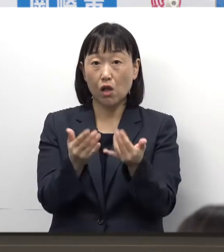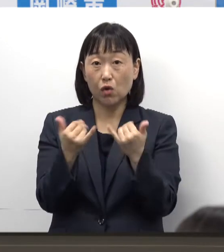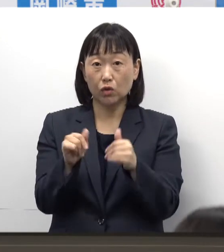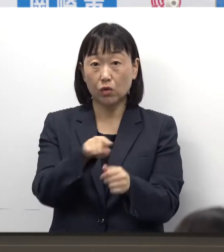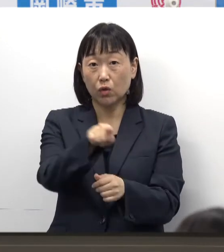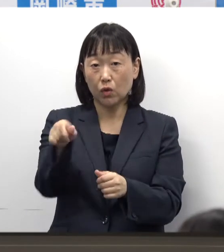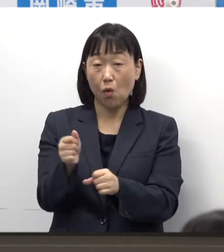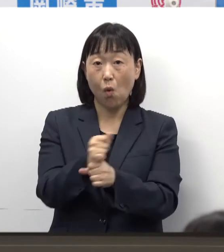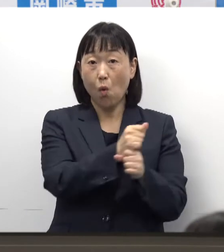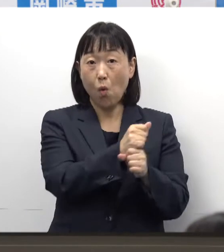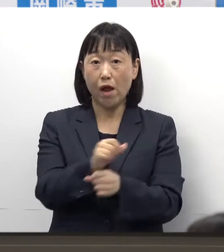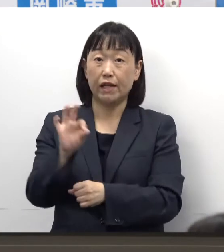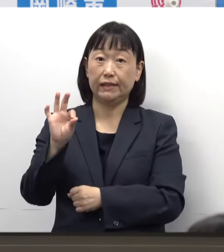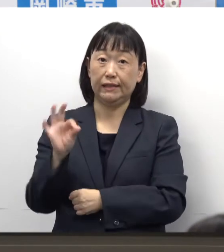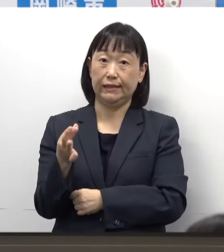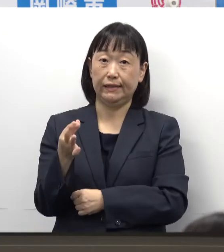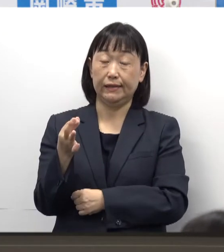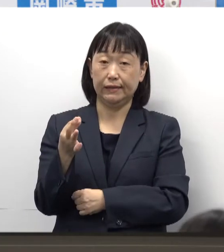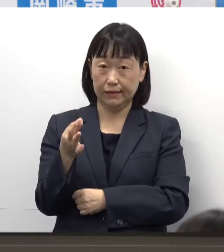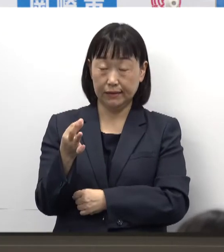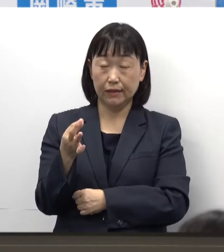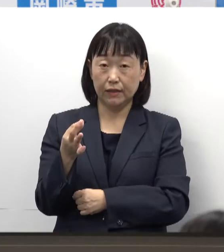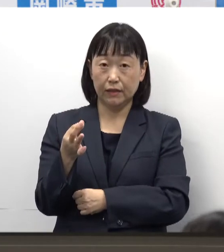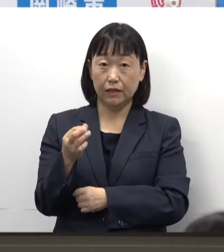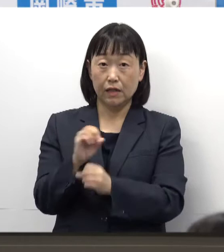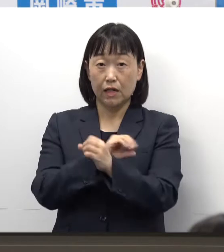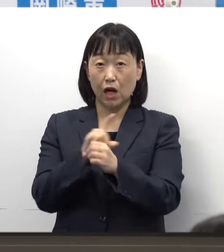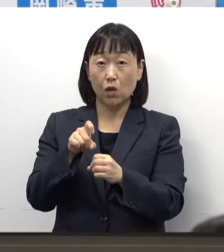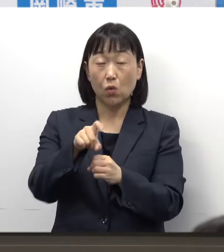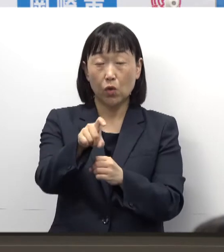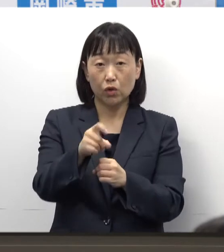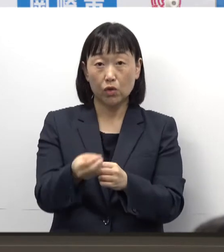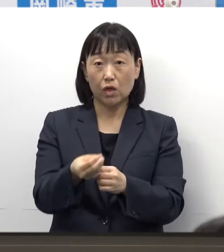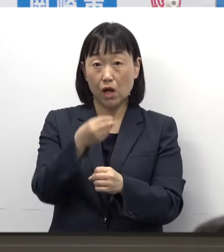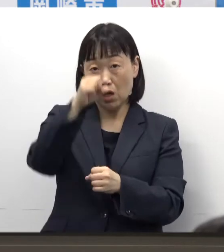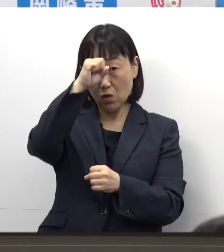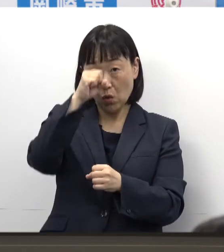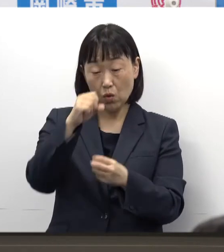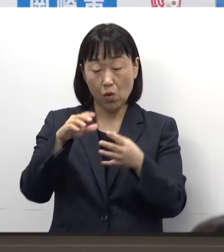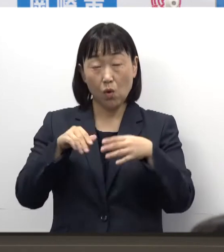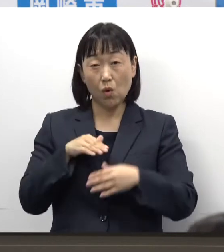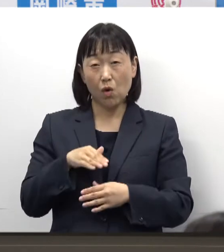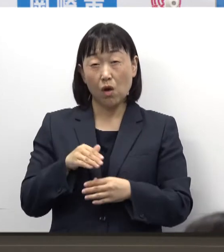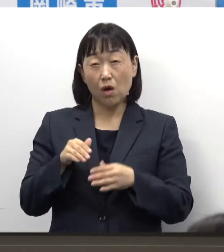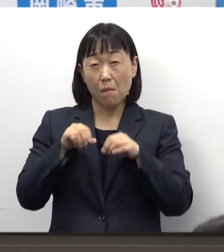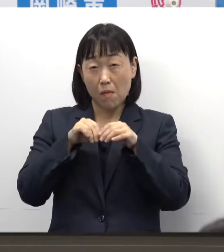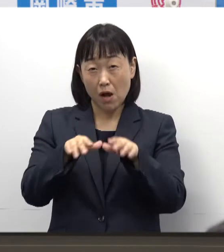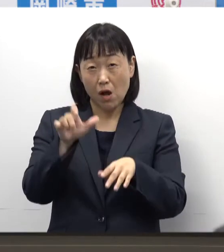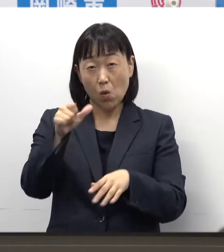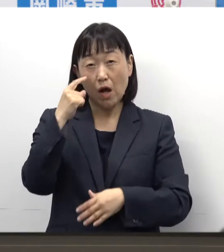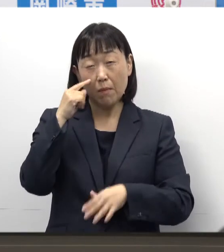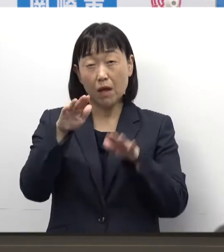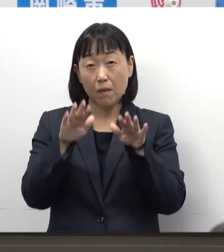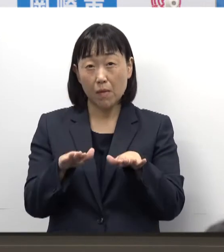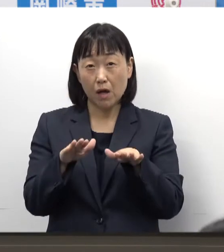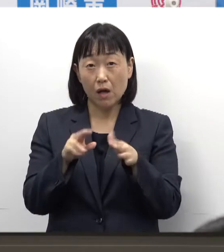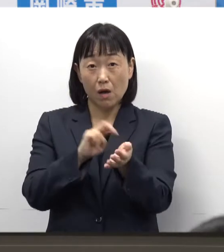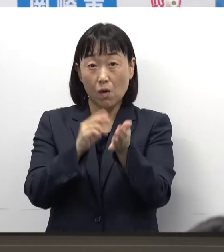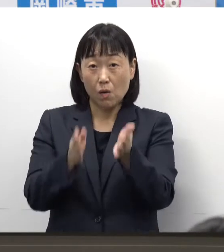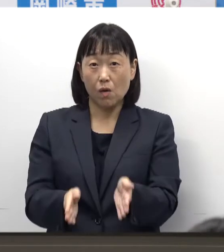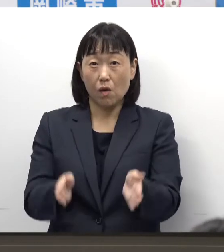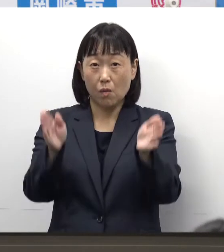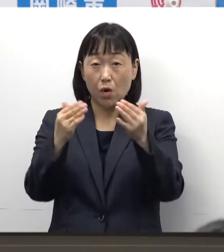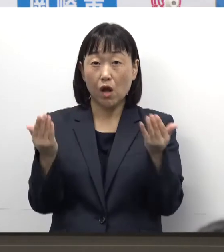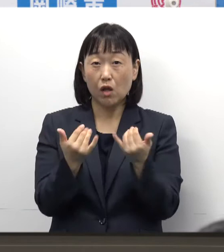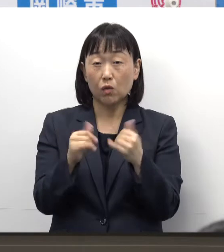金についてですい新型コロナウイルス感染症の第5波が到来しているなか医療機関の純者